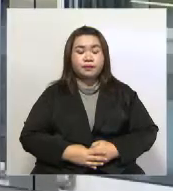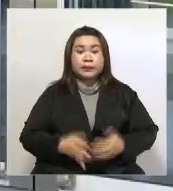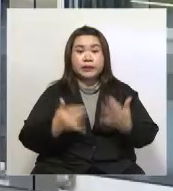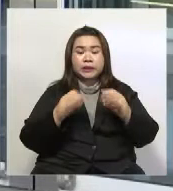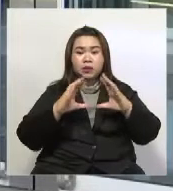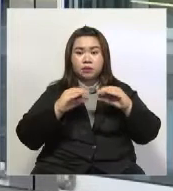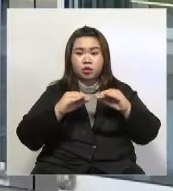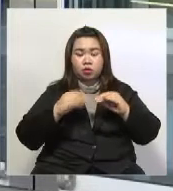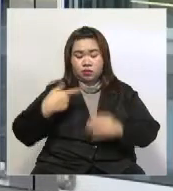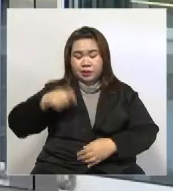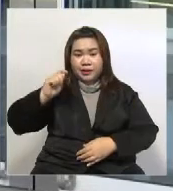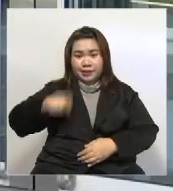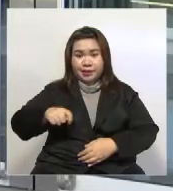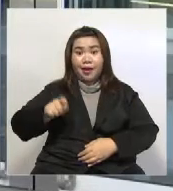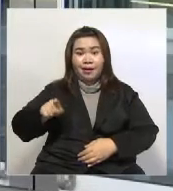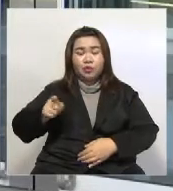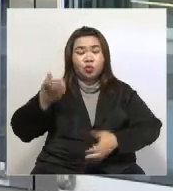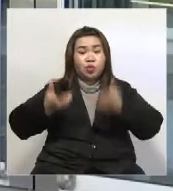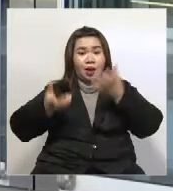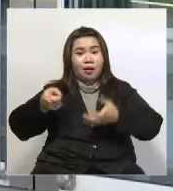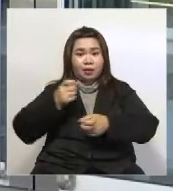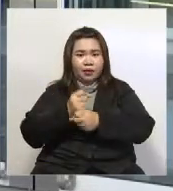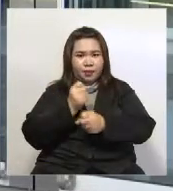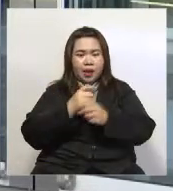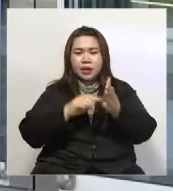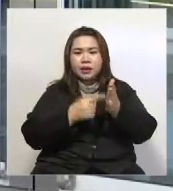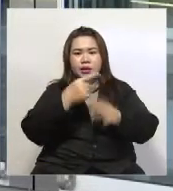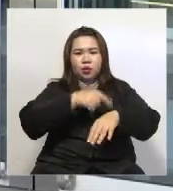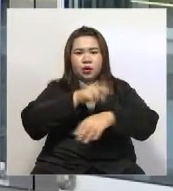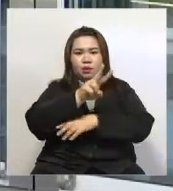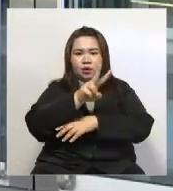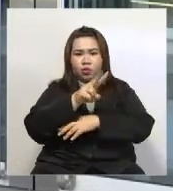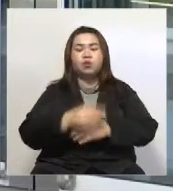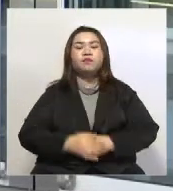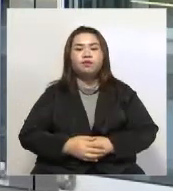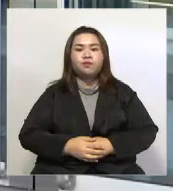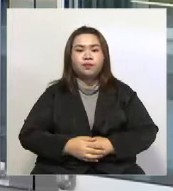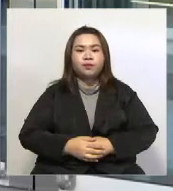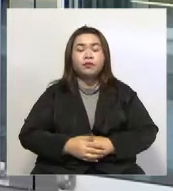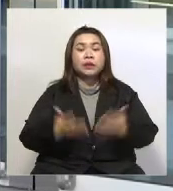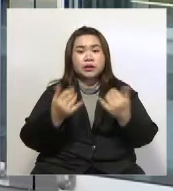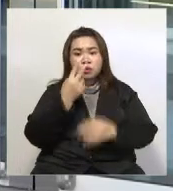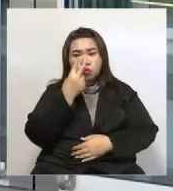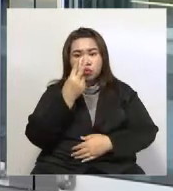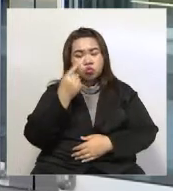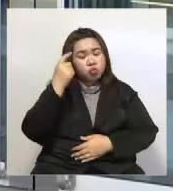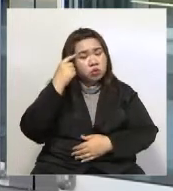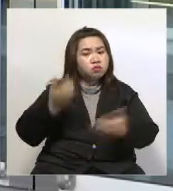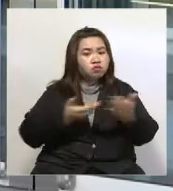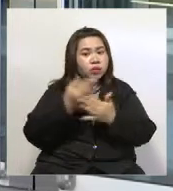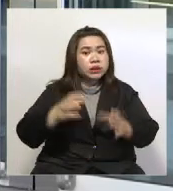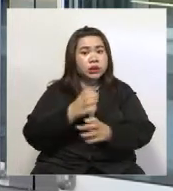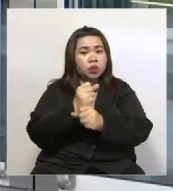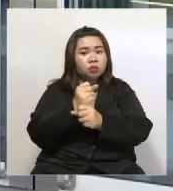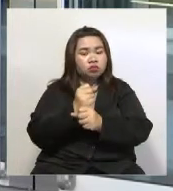ประชุมของตุลาการศาลรัฐธรรมนูญนะคะจะเริ่มต้นขึ้นในเวลา14นาฬิกาค่ะซึ่งก็ต้องติดตามมตินะคะไม่ว่าจะออก